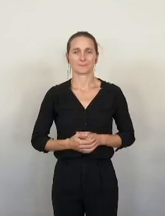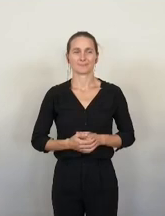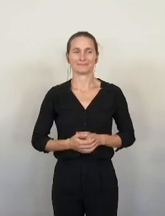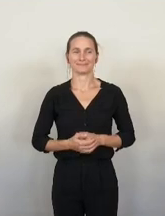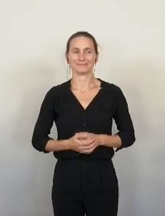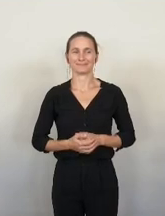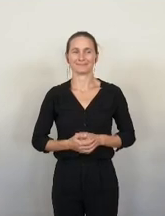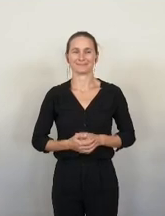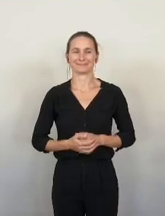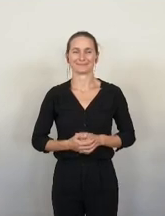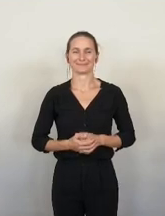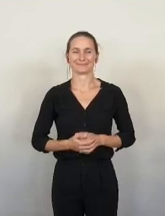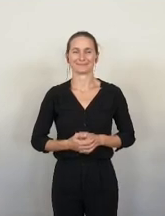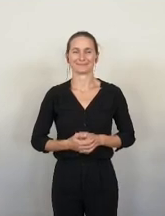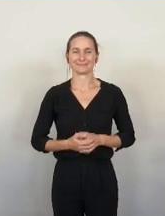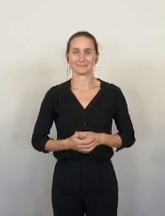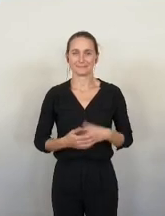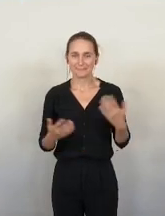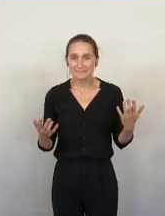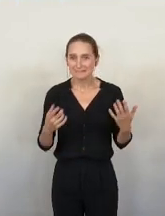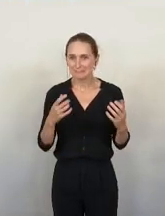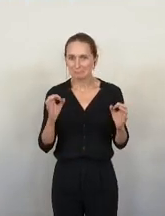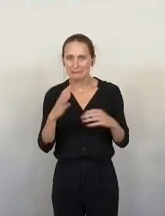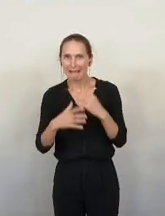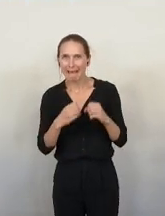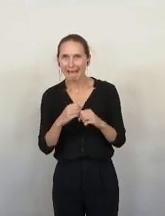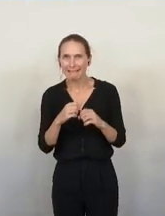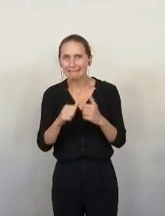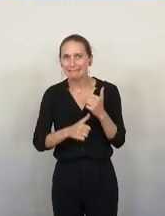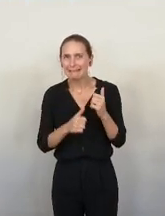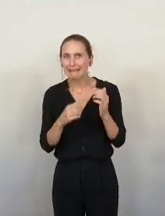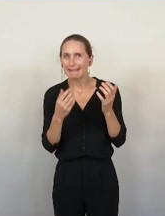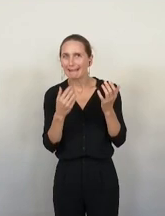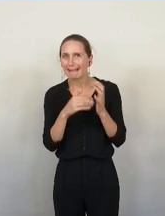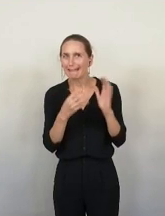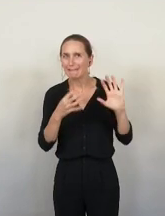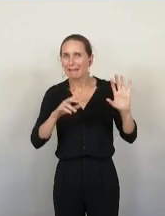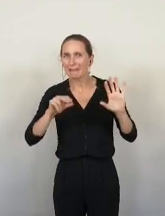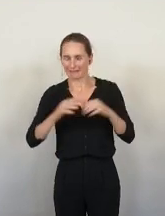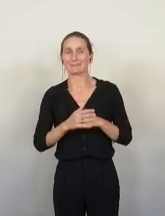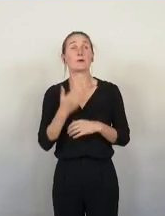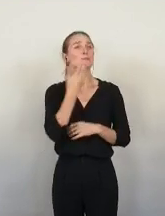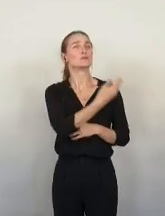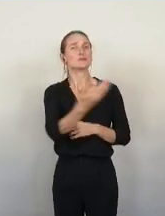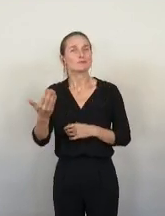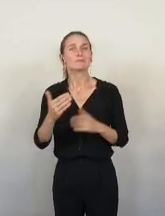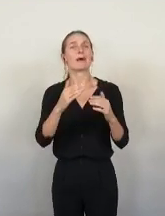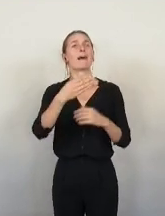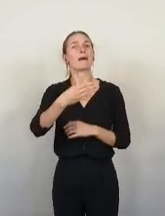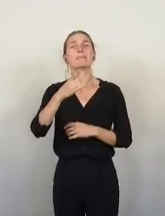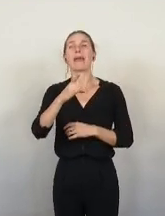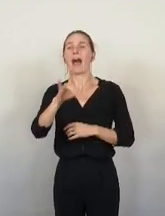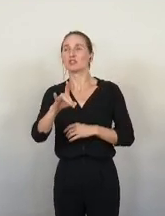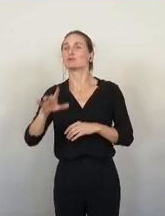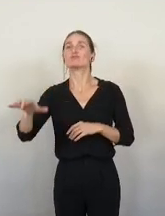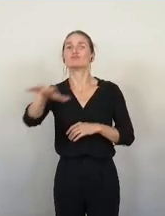laser dans bonjour à toutes et tous les différentes maisons des habitants et habitantes sont des